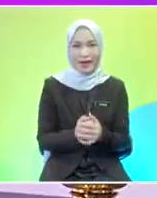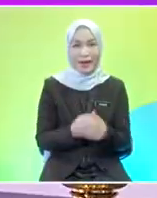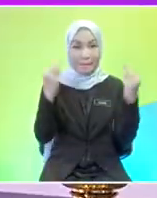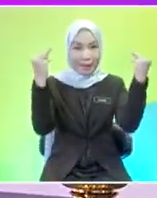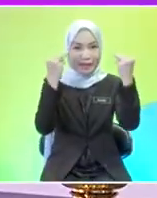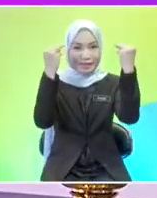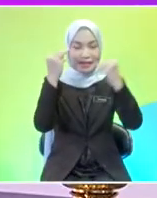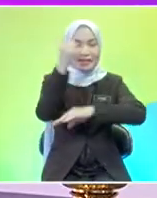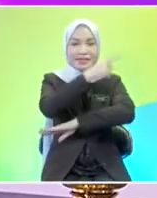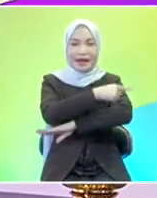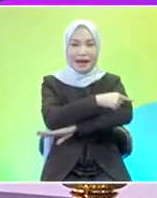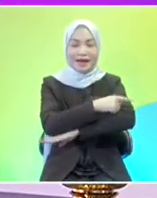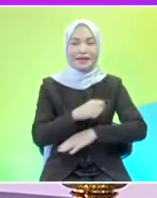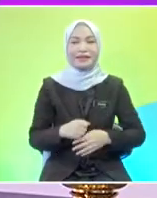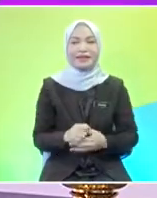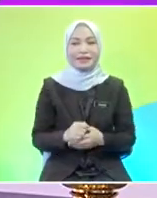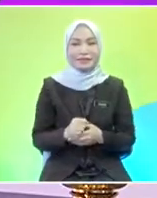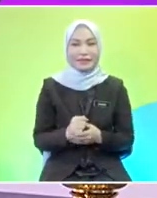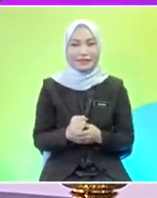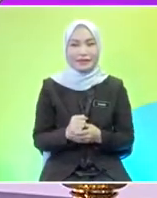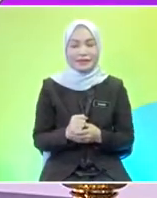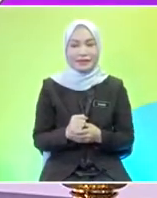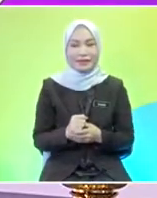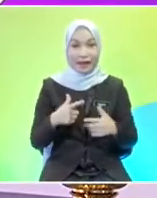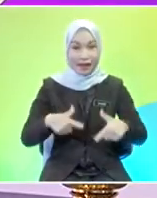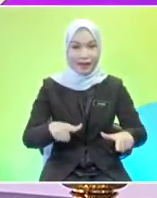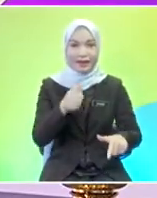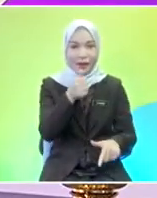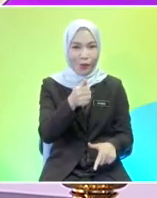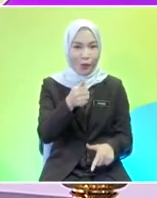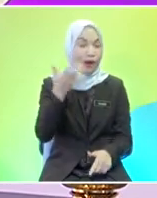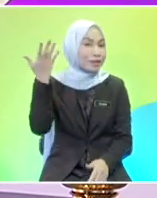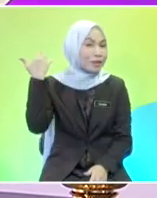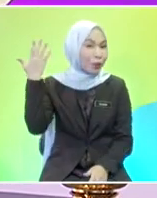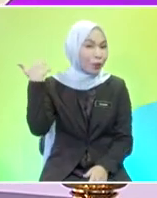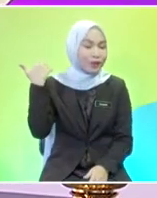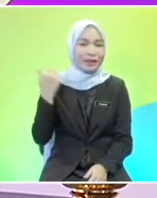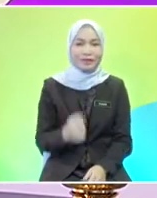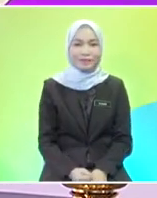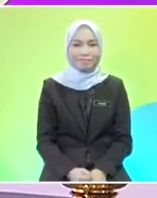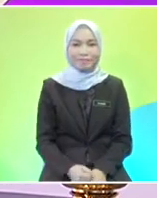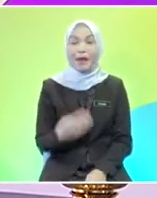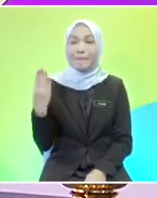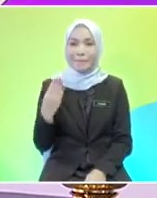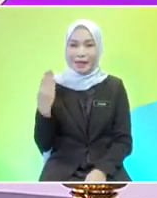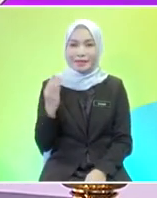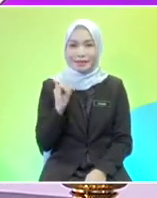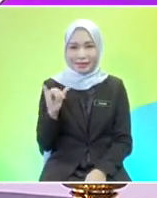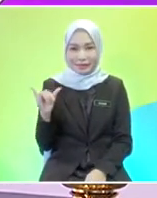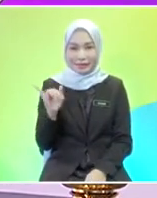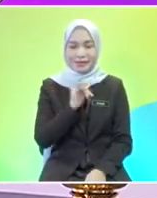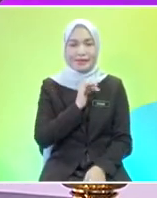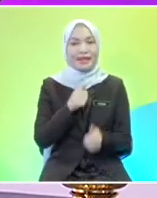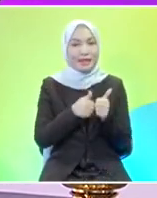jadi tentunya seruduk sebentar tadi tapi selalu kalau sayur kan mesti saya akan mengikut keluarga memakan di luar